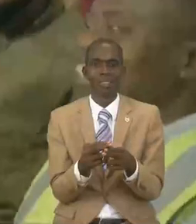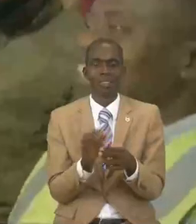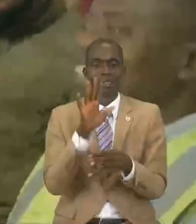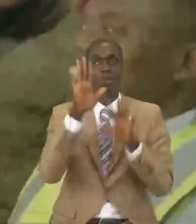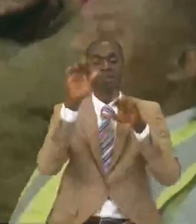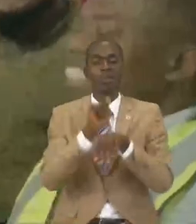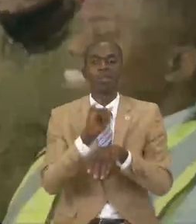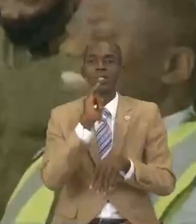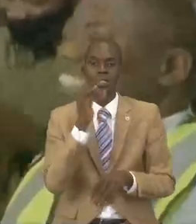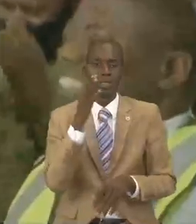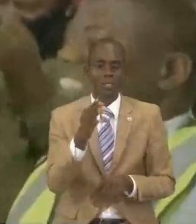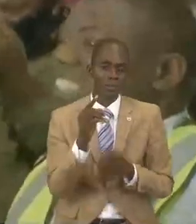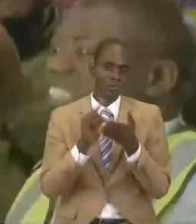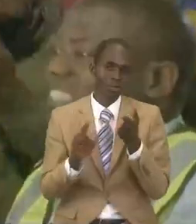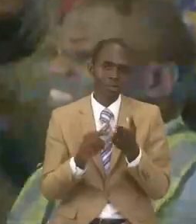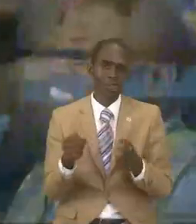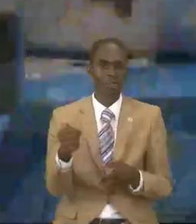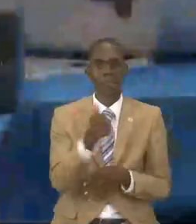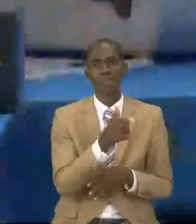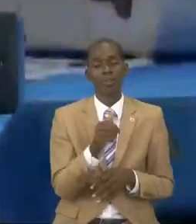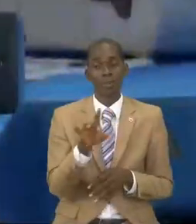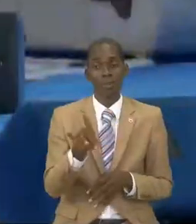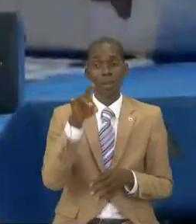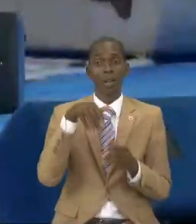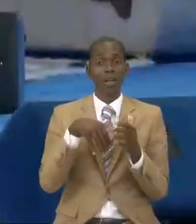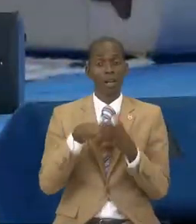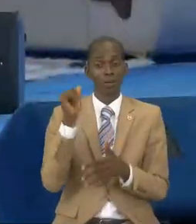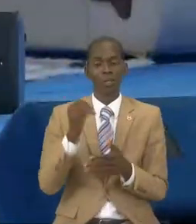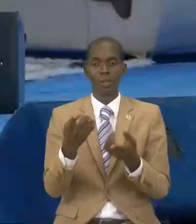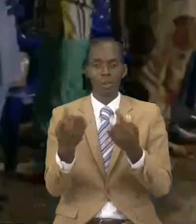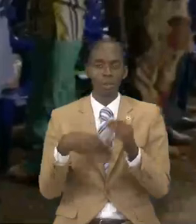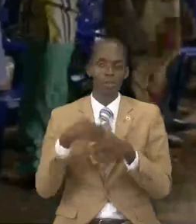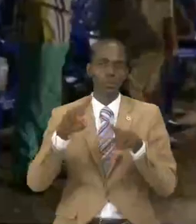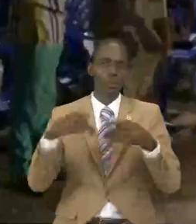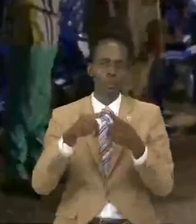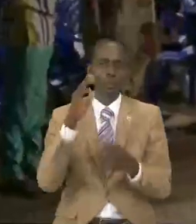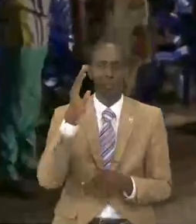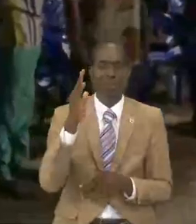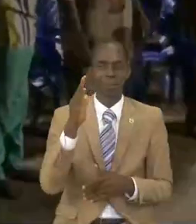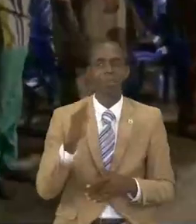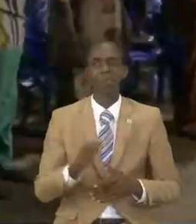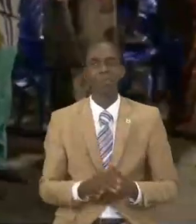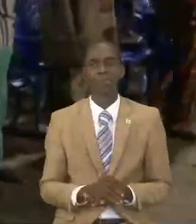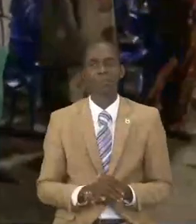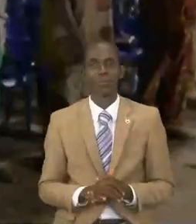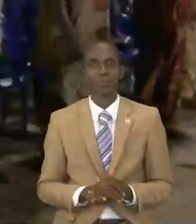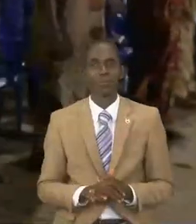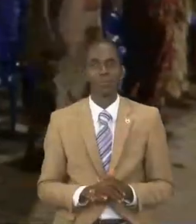Le miracle est déjà là. Examine-toi. Tu verras et tu sortiras pour témoigner.